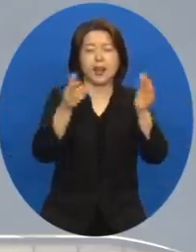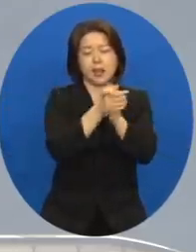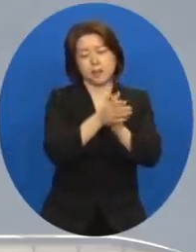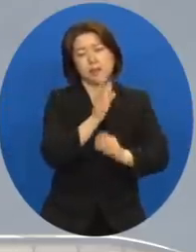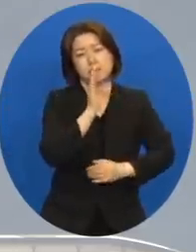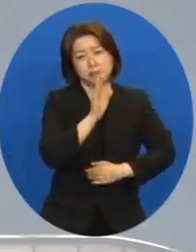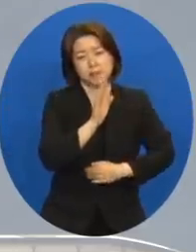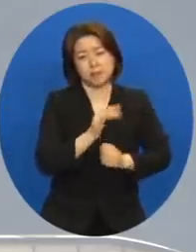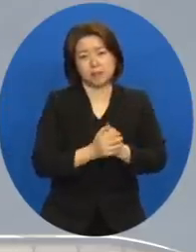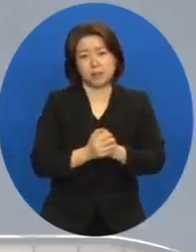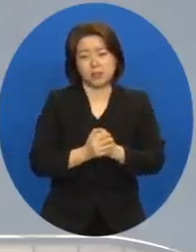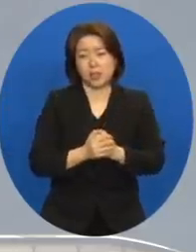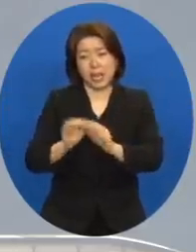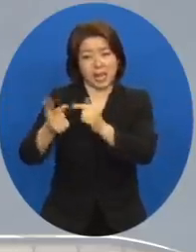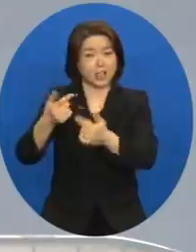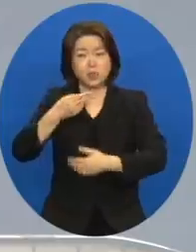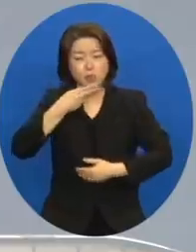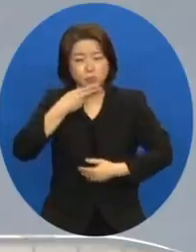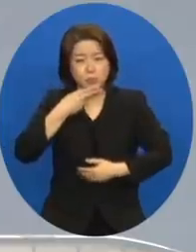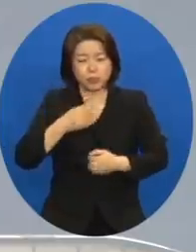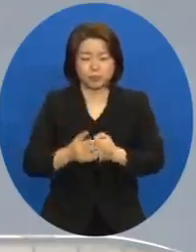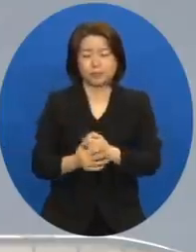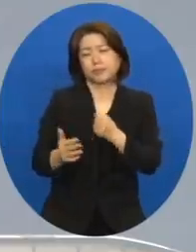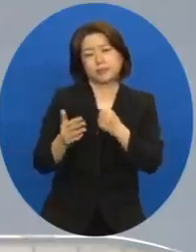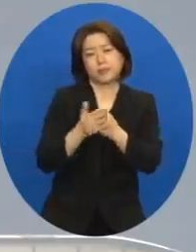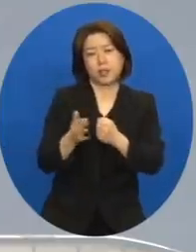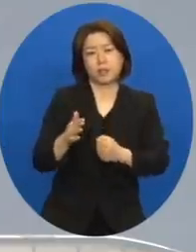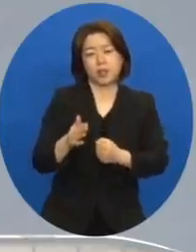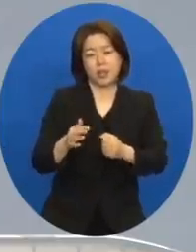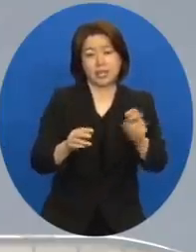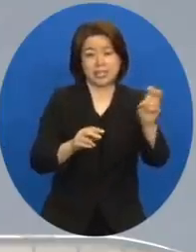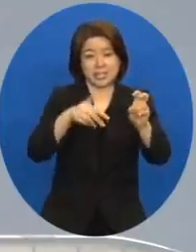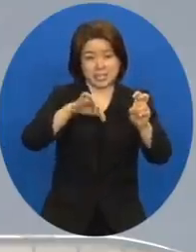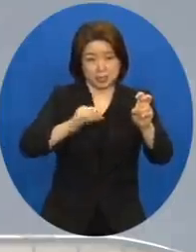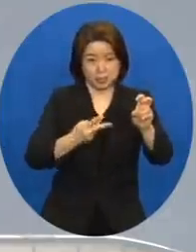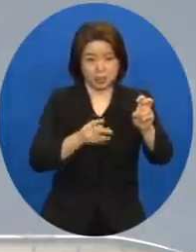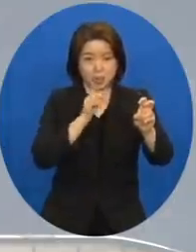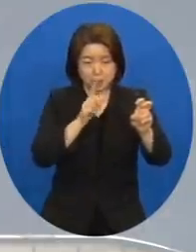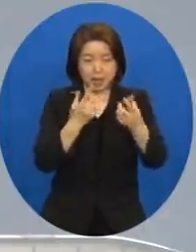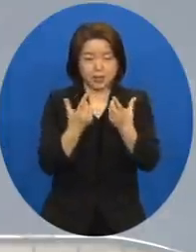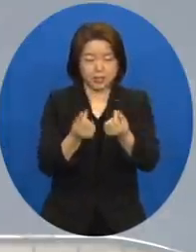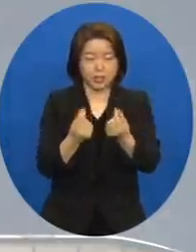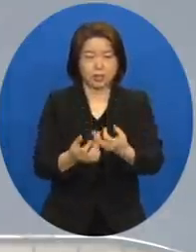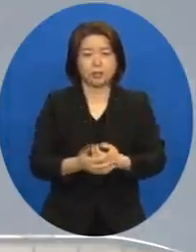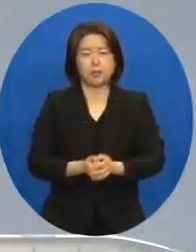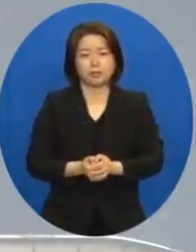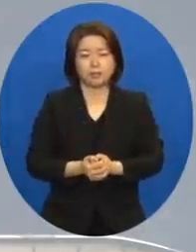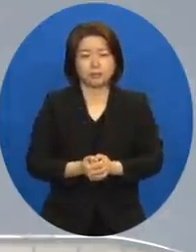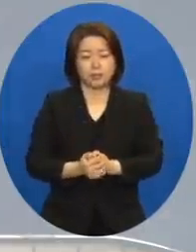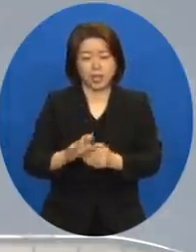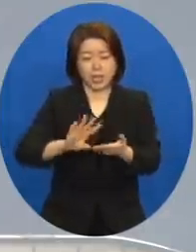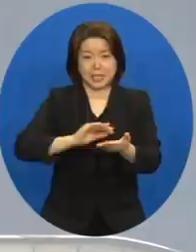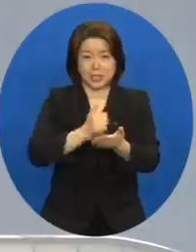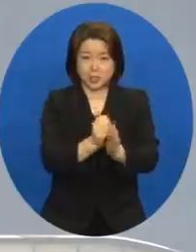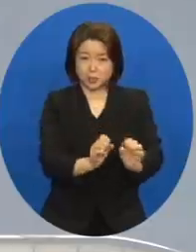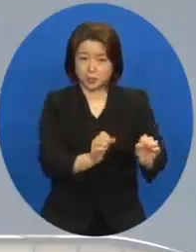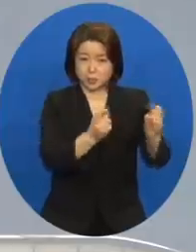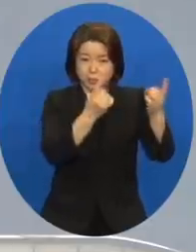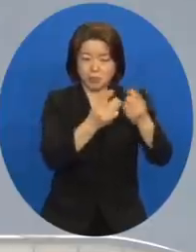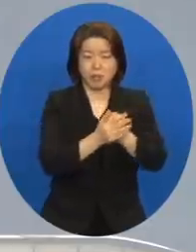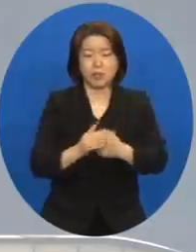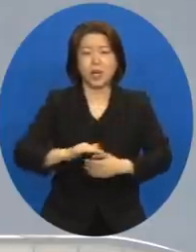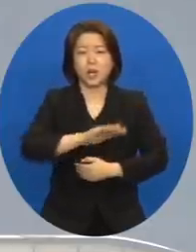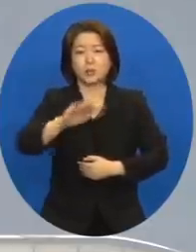않 이유가 없으시다 그러므로 20절에 있는 말씀처럼 그리스도로 말미암아